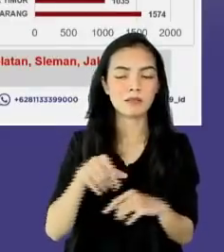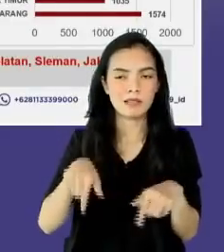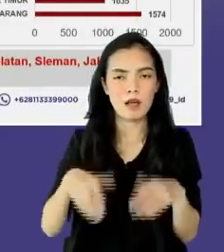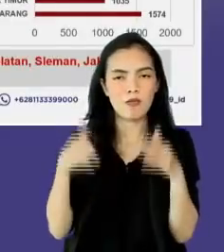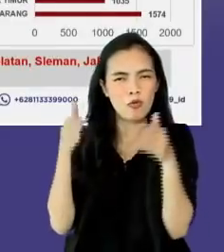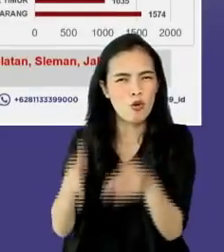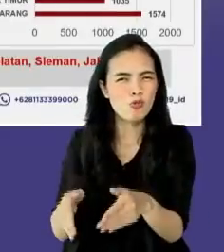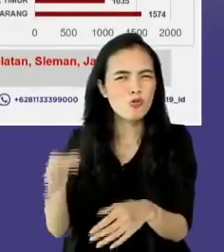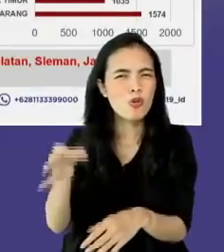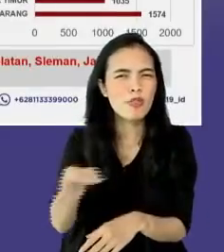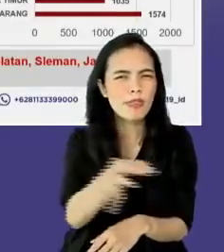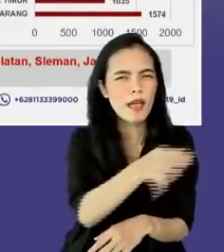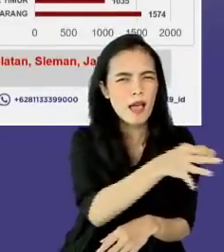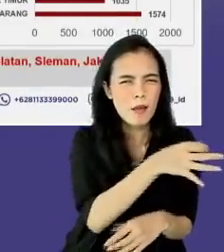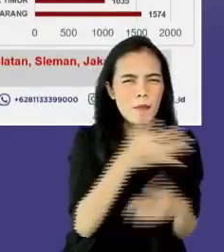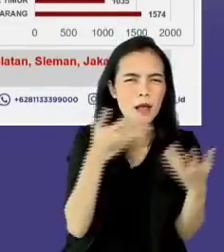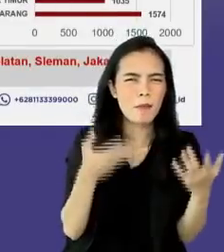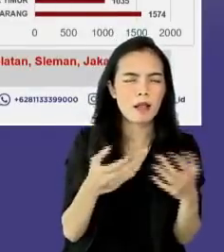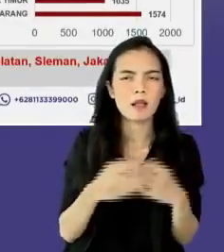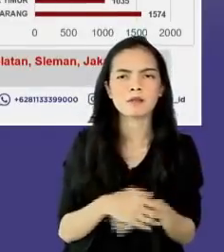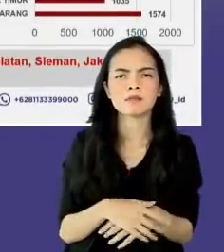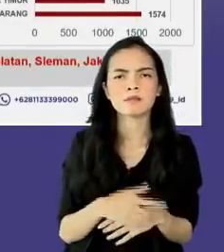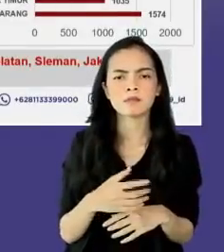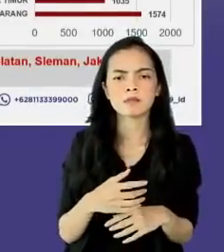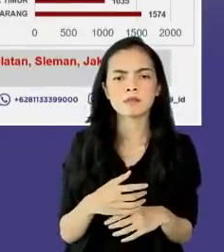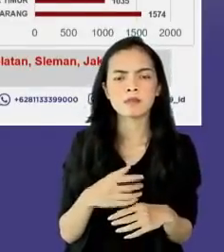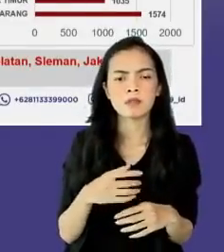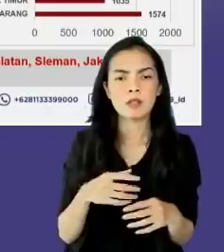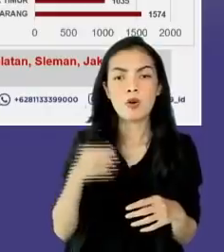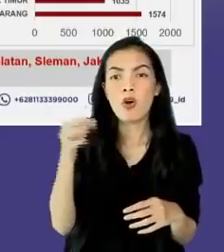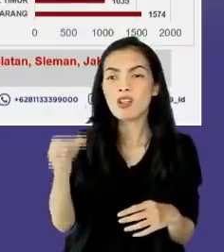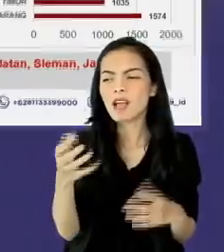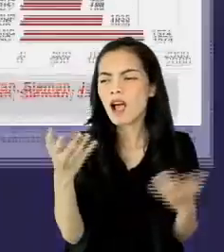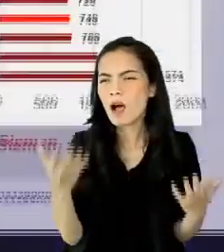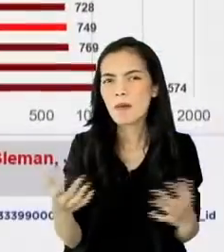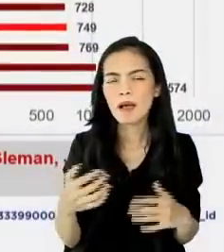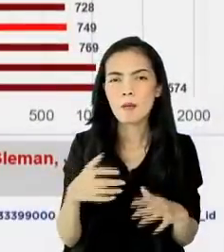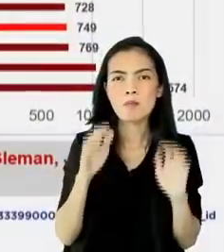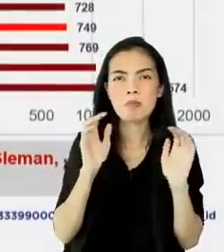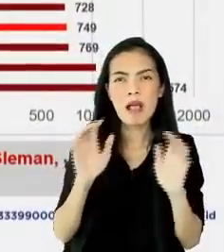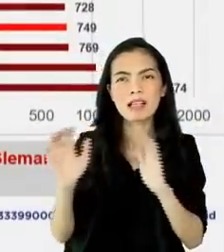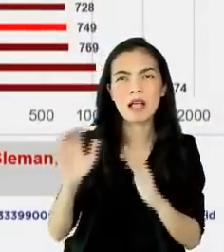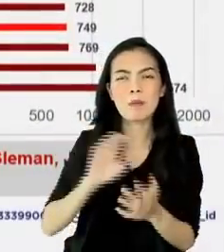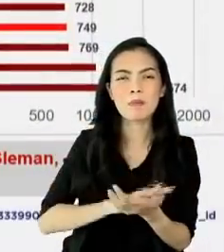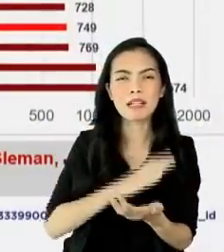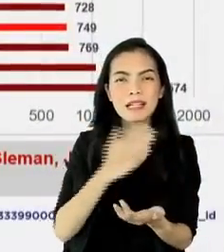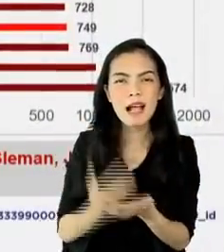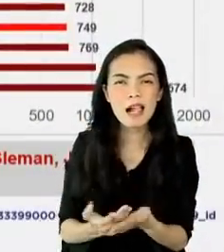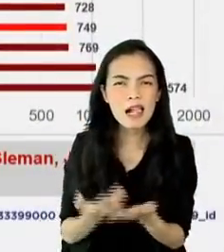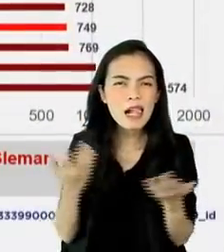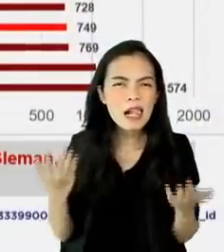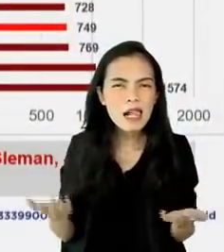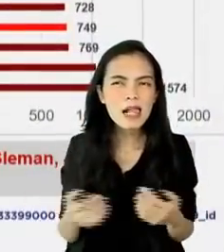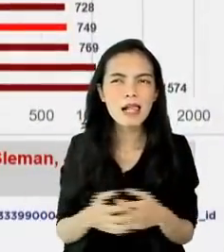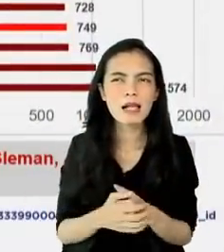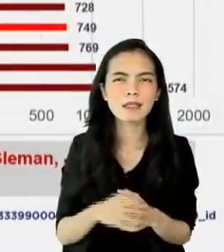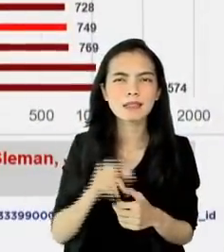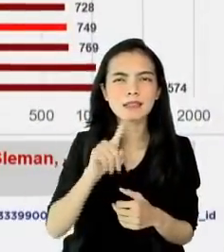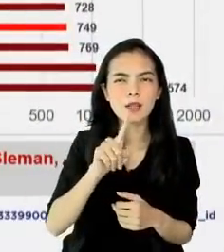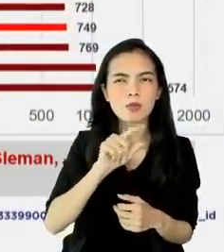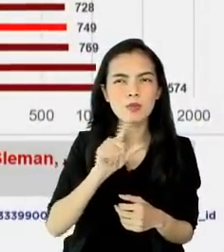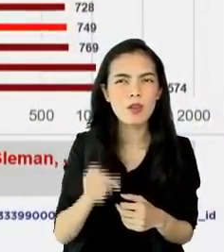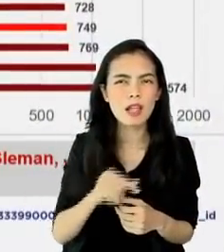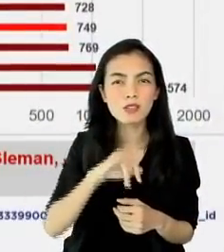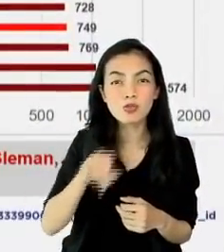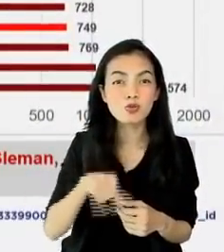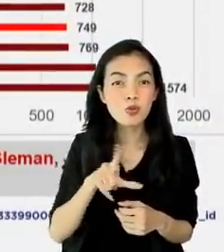kita penasaran nih. Jadi di level kabupaten kota, siapa sih yang menyumbangkan angka kematian tertinggi bulanan? Kita fokus ke bulan